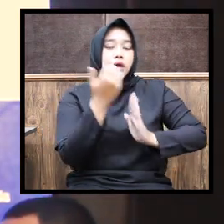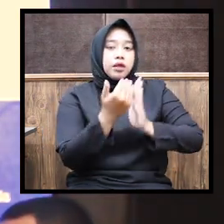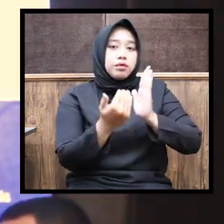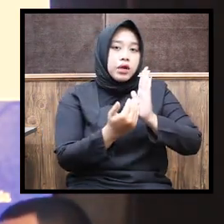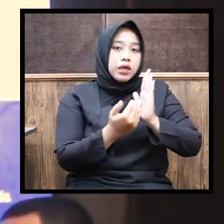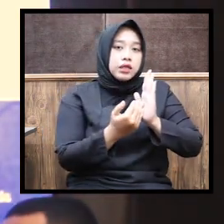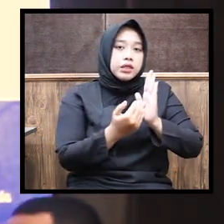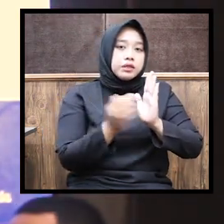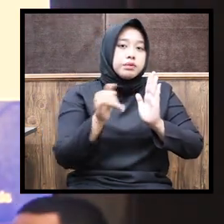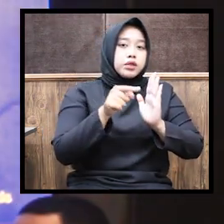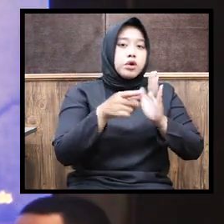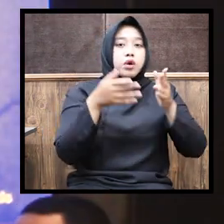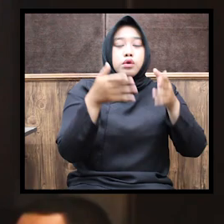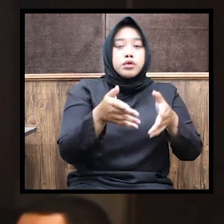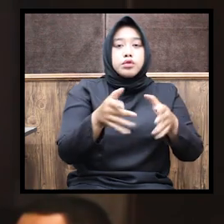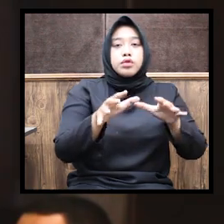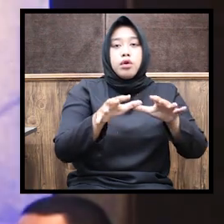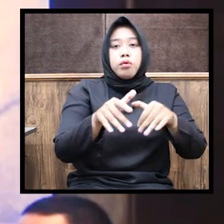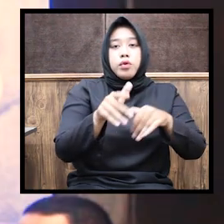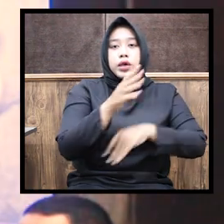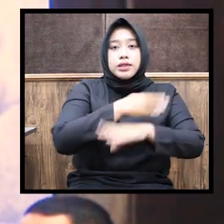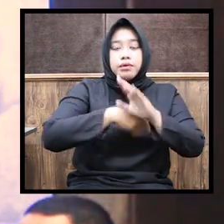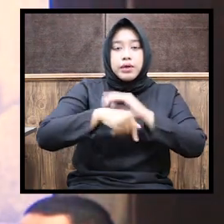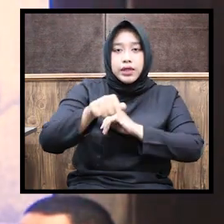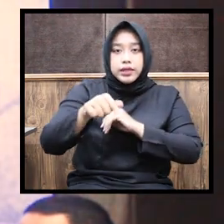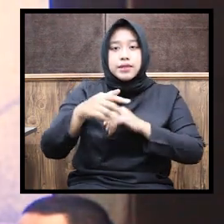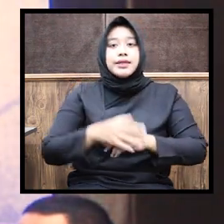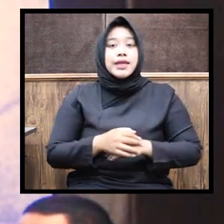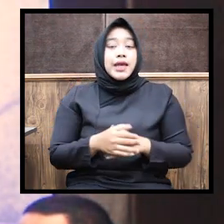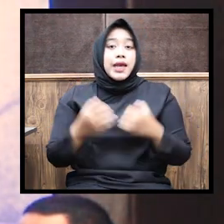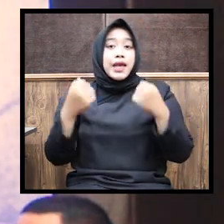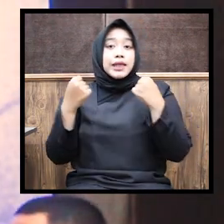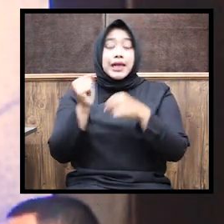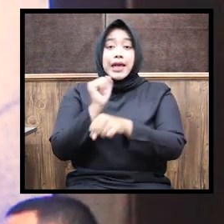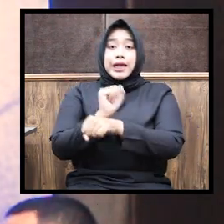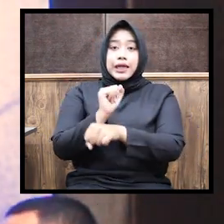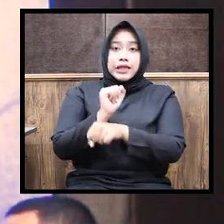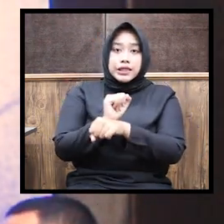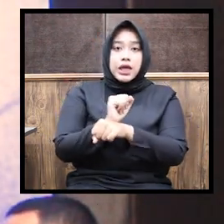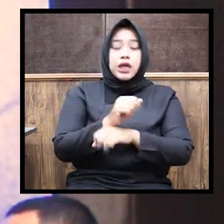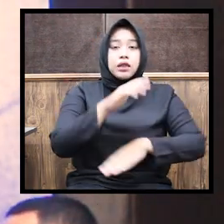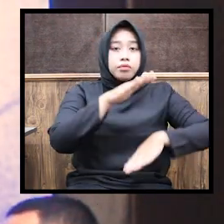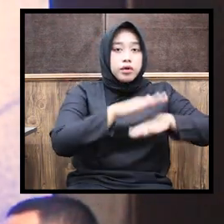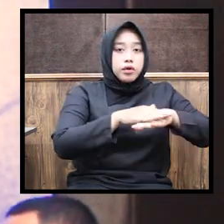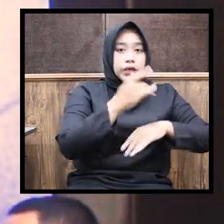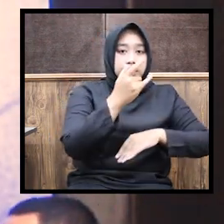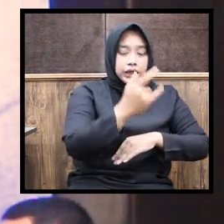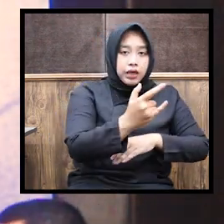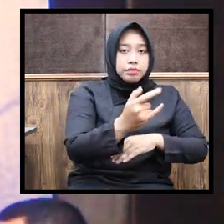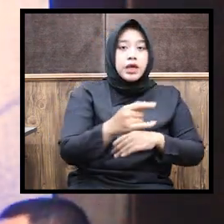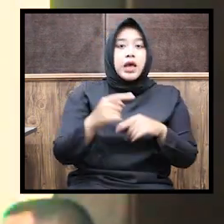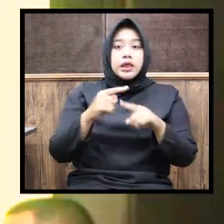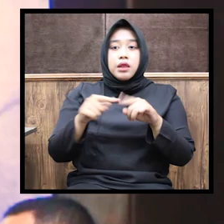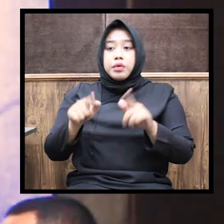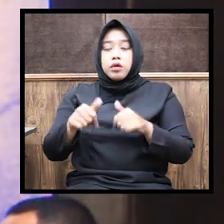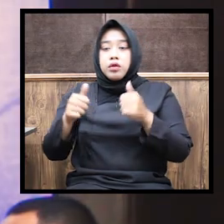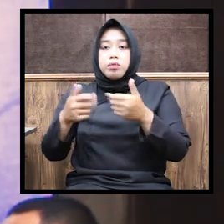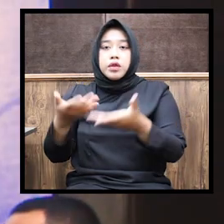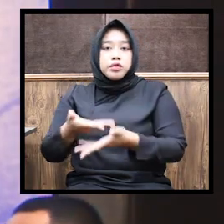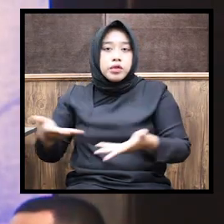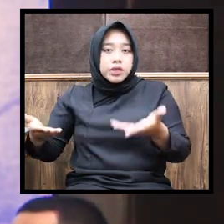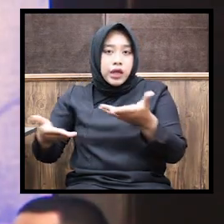Penang disabilitas paling tidak juga di ketenang kerjaan juga dipenuhi tapi di di kehidupan sosialnya juga harus